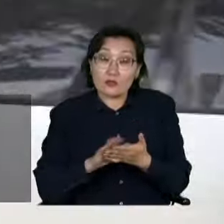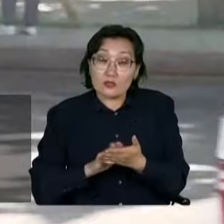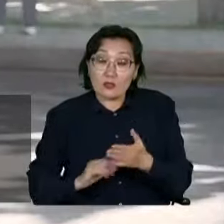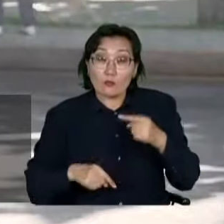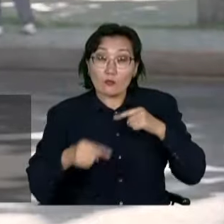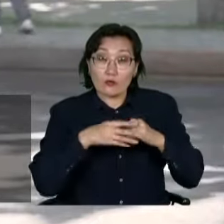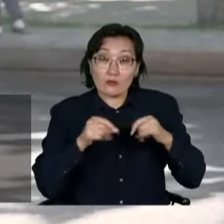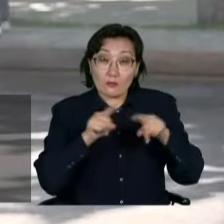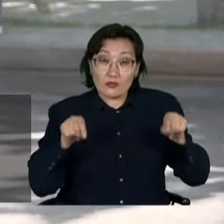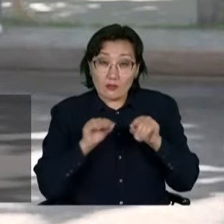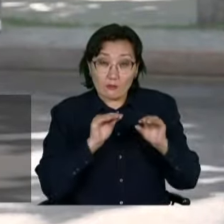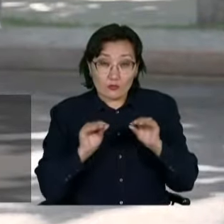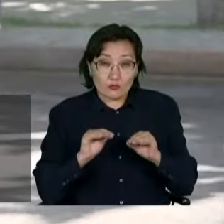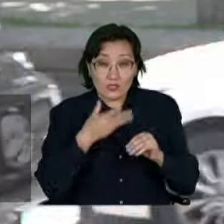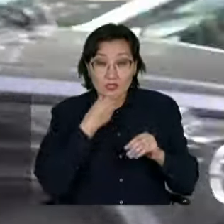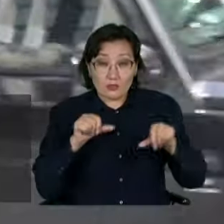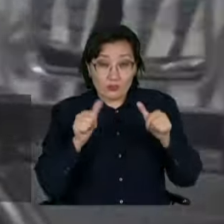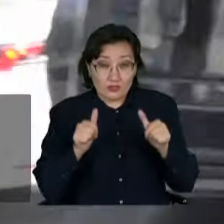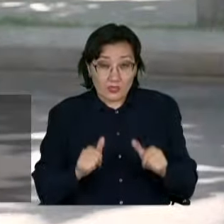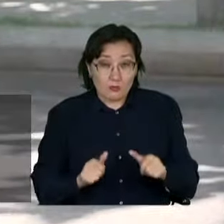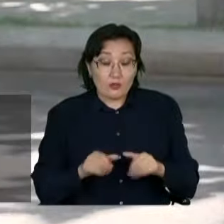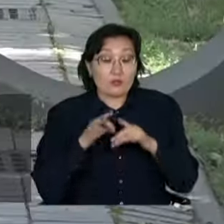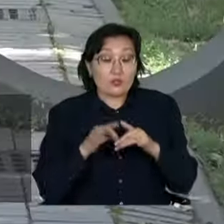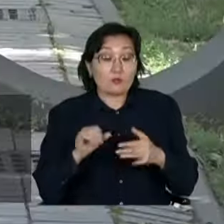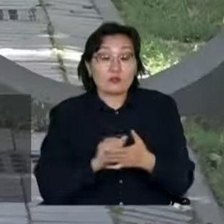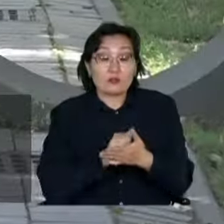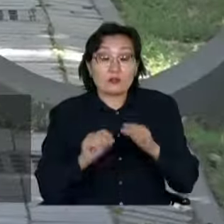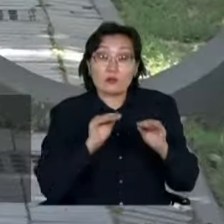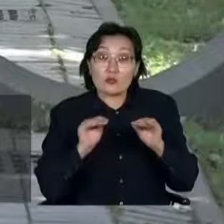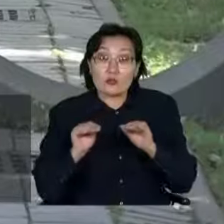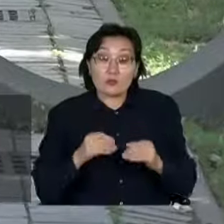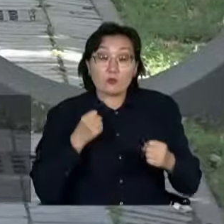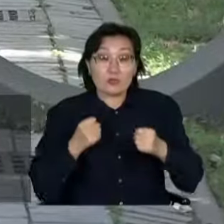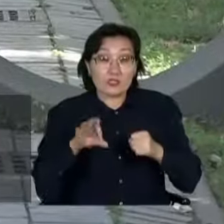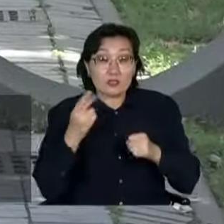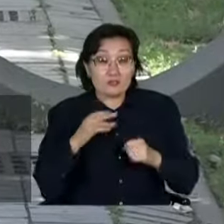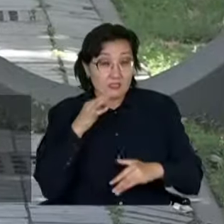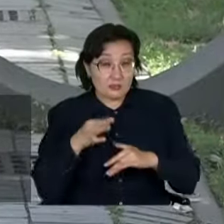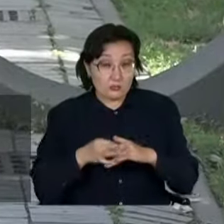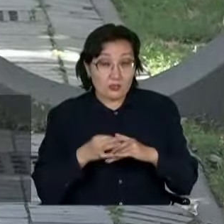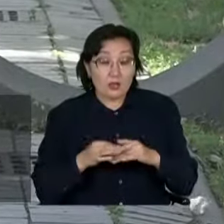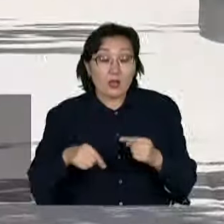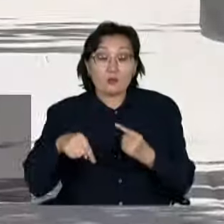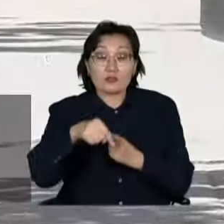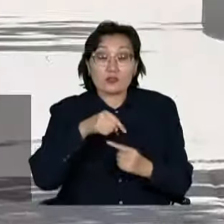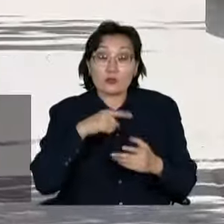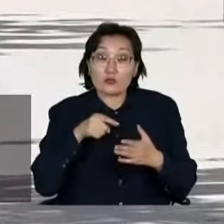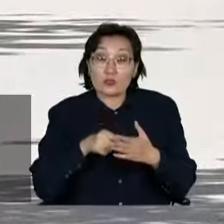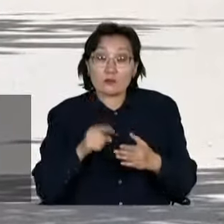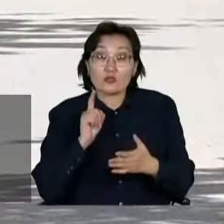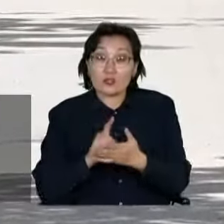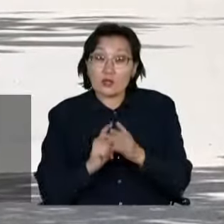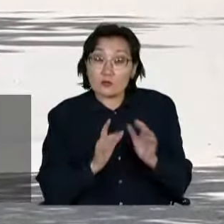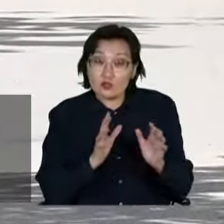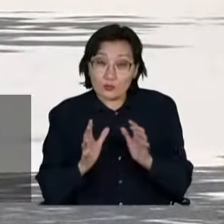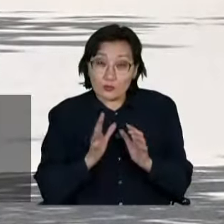территории благоустроенный вид. Отмечается, что введение паспорта благоустройства укрепит социальную ответственность предпринимателей в вопросах должного